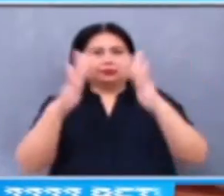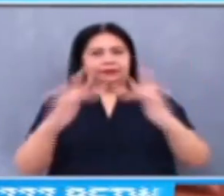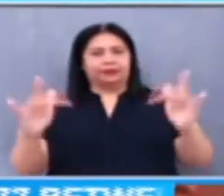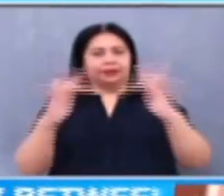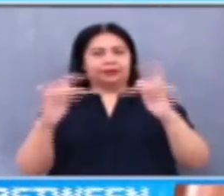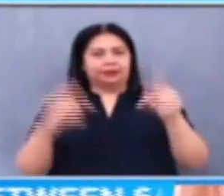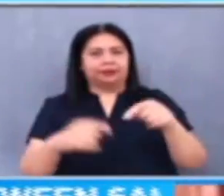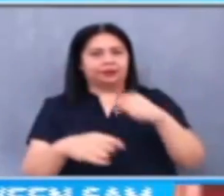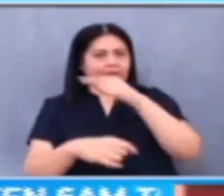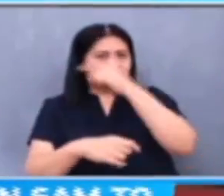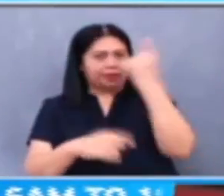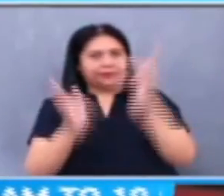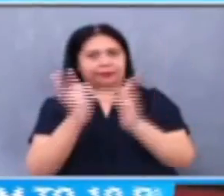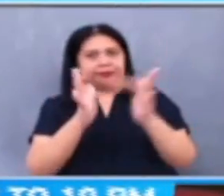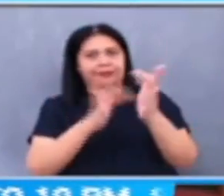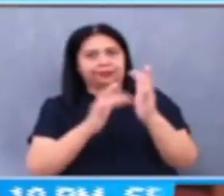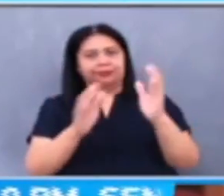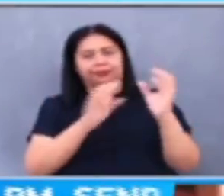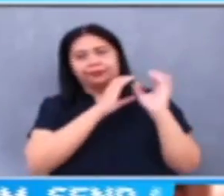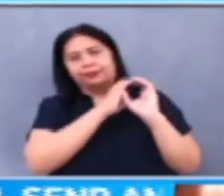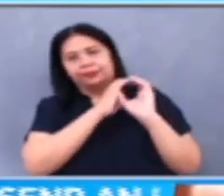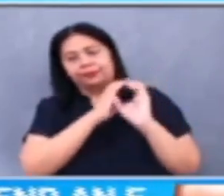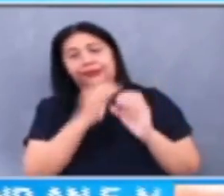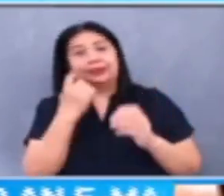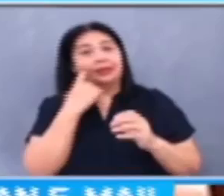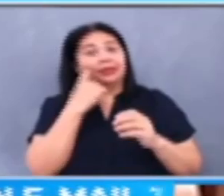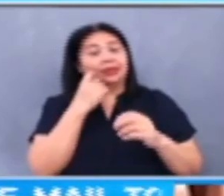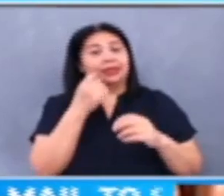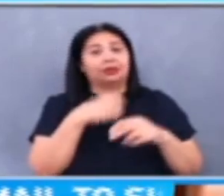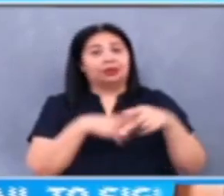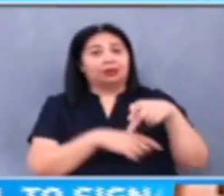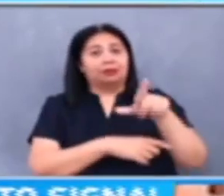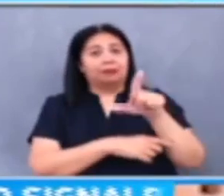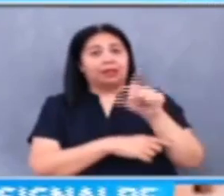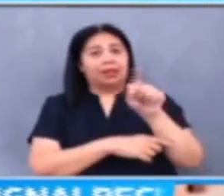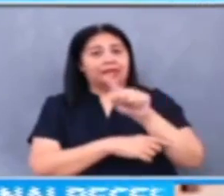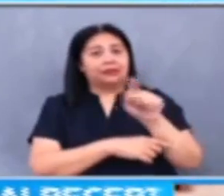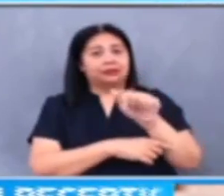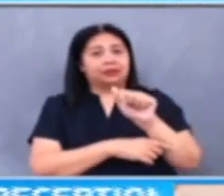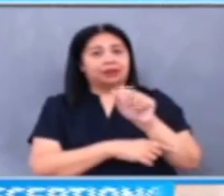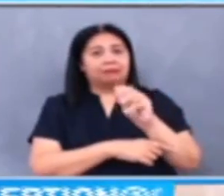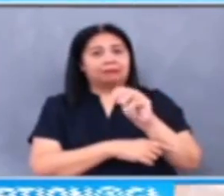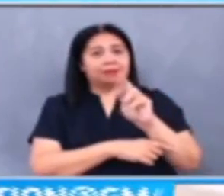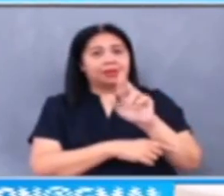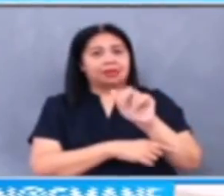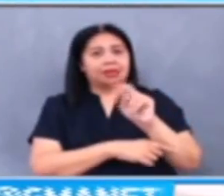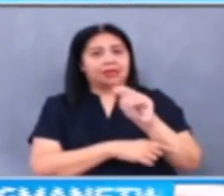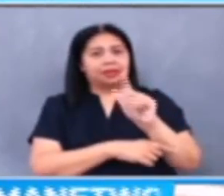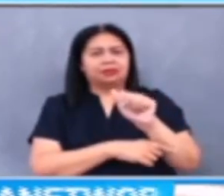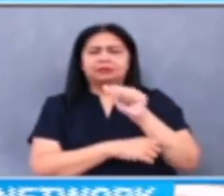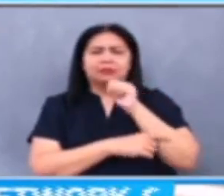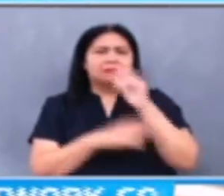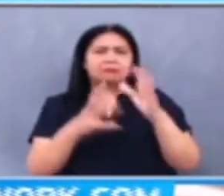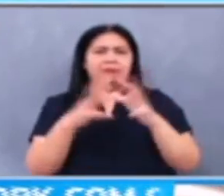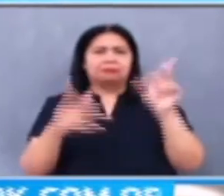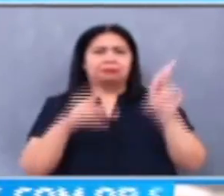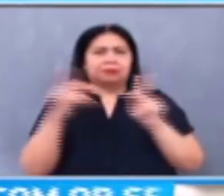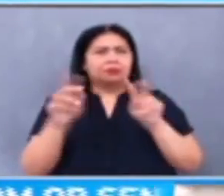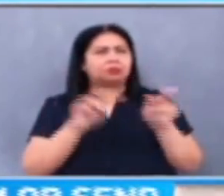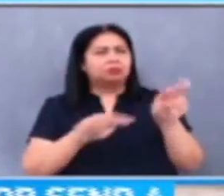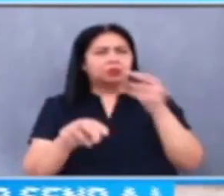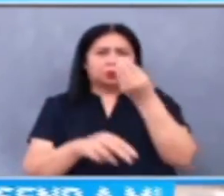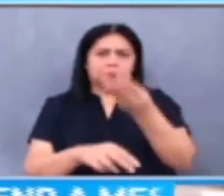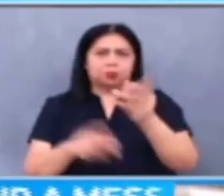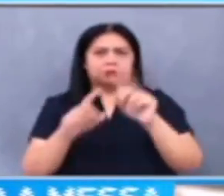na Nazareno. Kanina sa bahagi ng Plaza Miranda, ay hindi ganun karami yung mga tao, ilan lamang yung mga nakita namin na